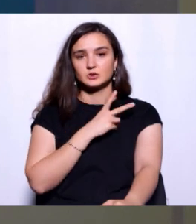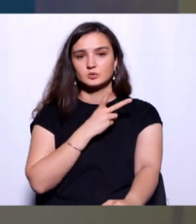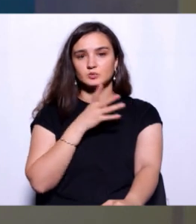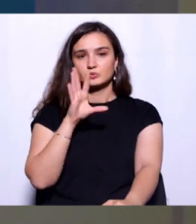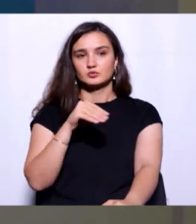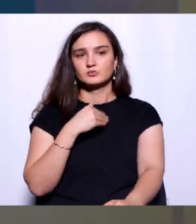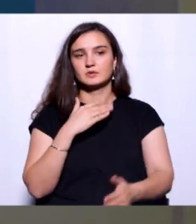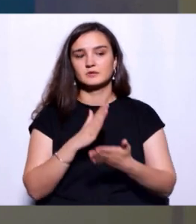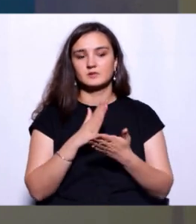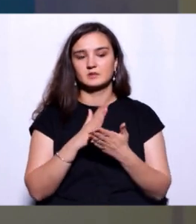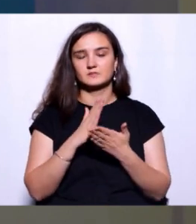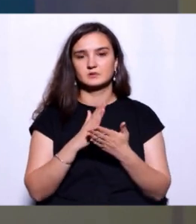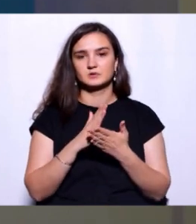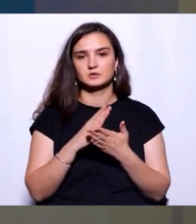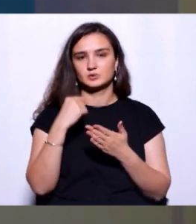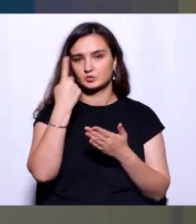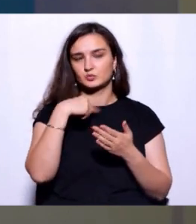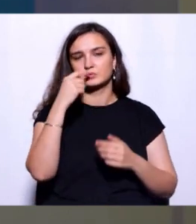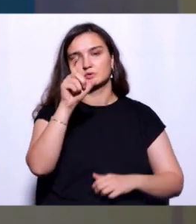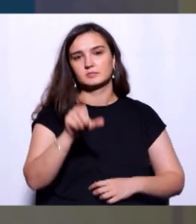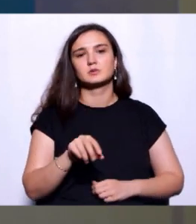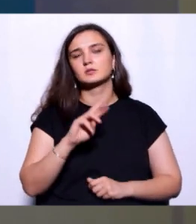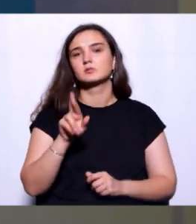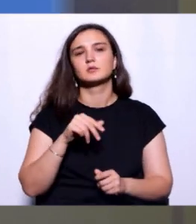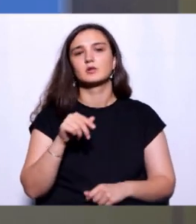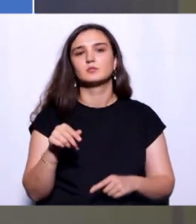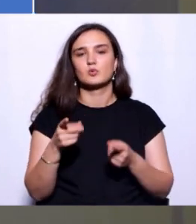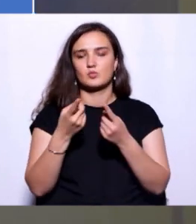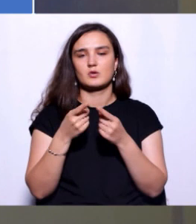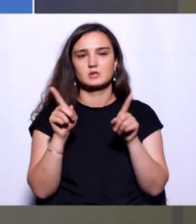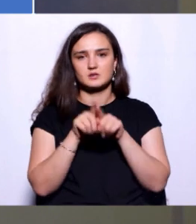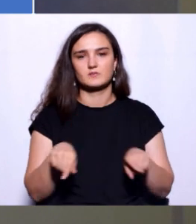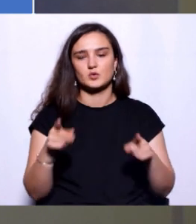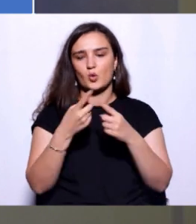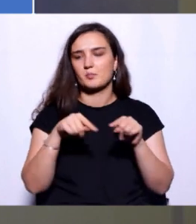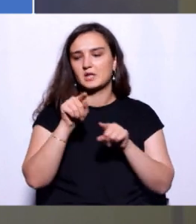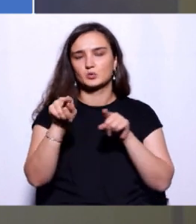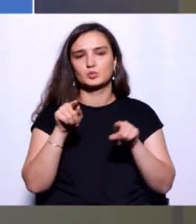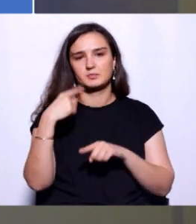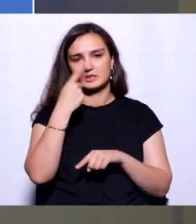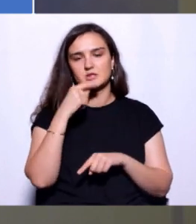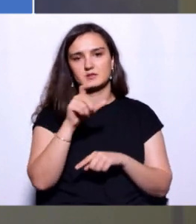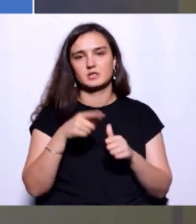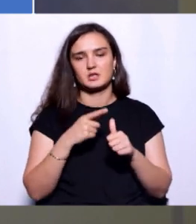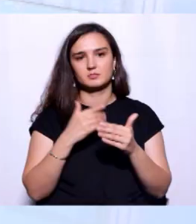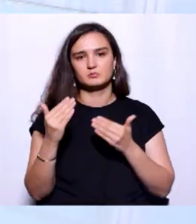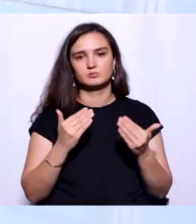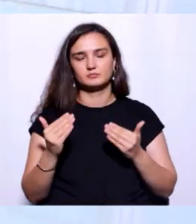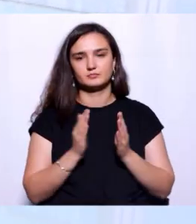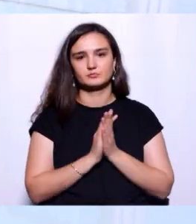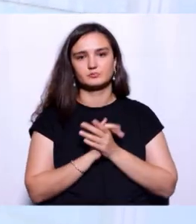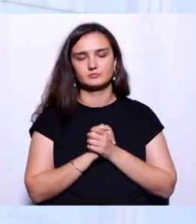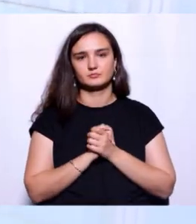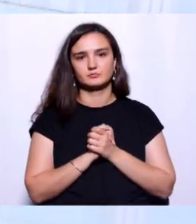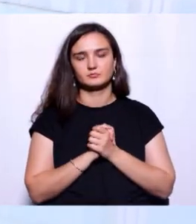ინგლისურში ჩვენ გვაქვს სუბიექტური პირის ნაცვალსახელები და ასევე ობიექტური პირის ნაცვალსახელები.